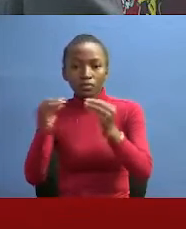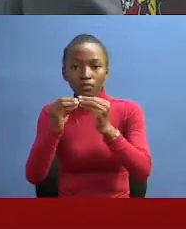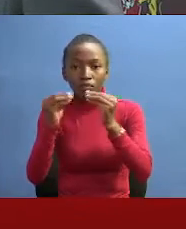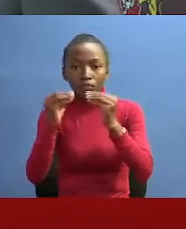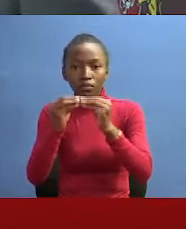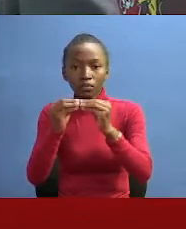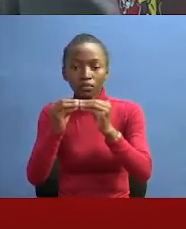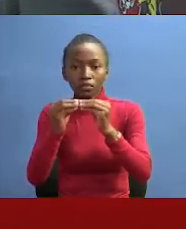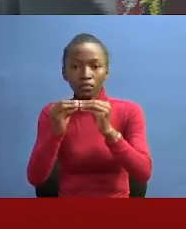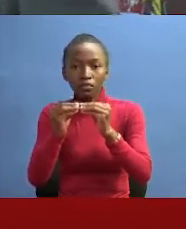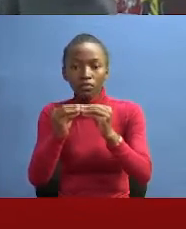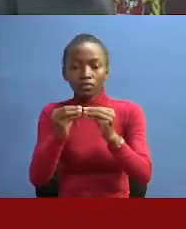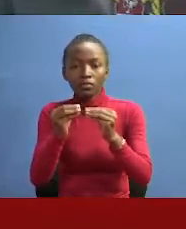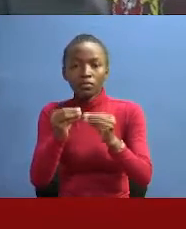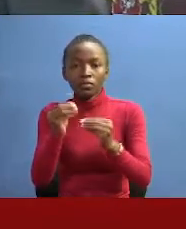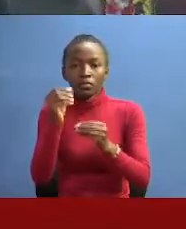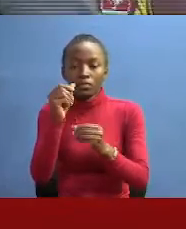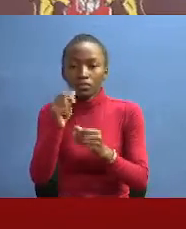njaa.